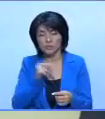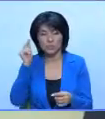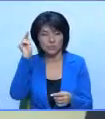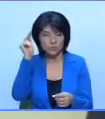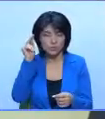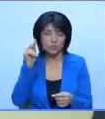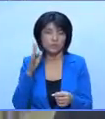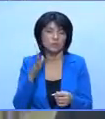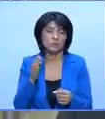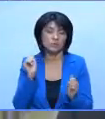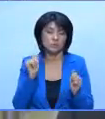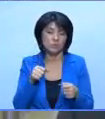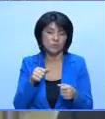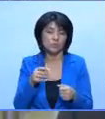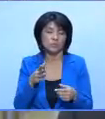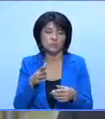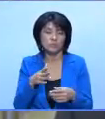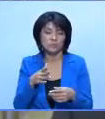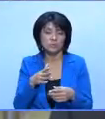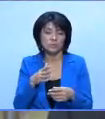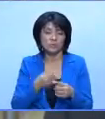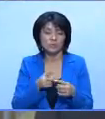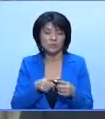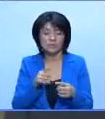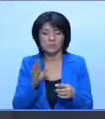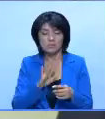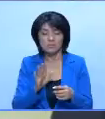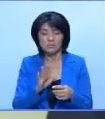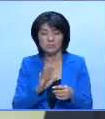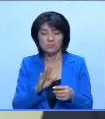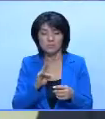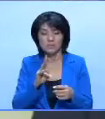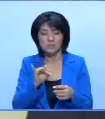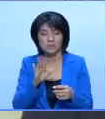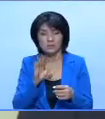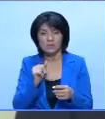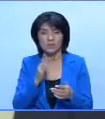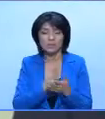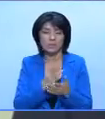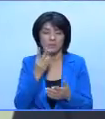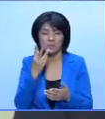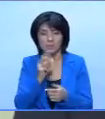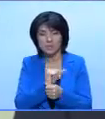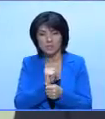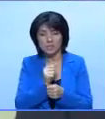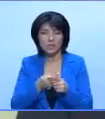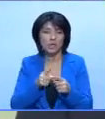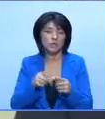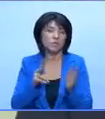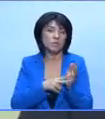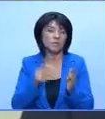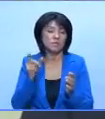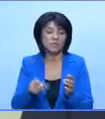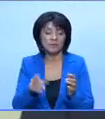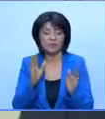келгенше көмектесіп жатырмыз. Инватаксиіміз бар, иә, үш машина бар, 7 кісі сиятын. Оны мүгедектерді ауруханаға